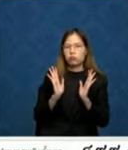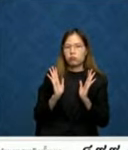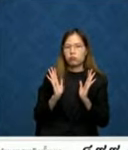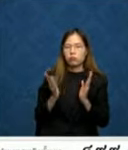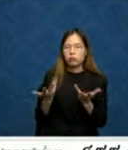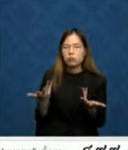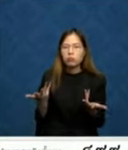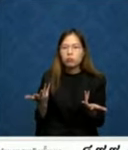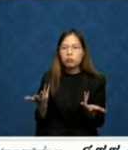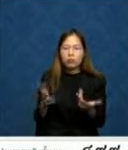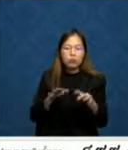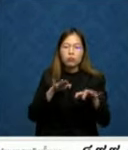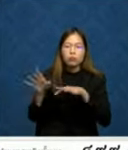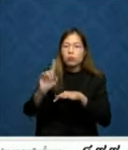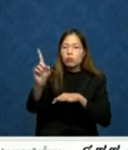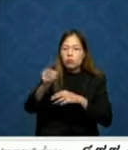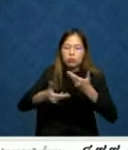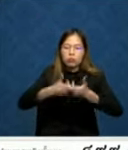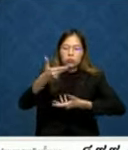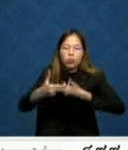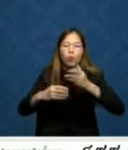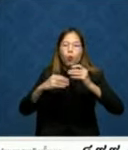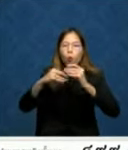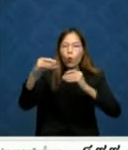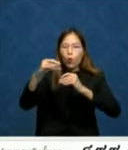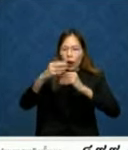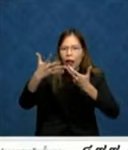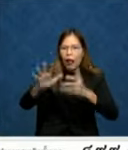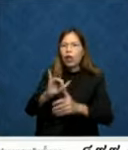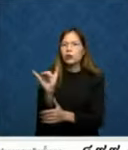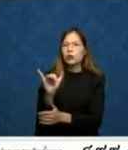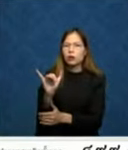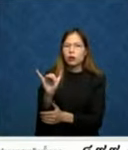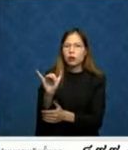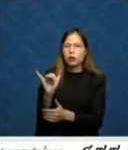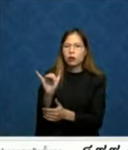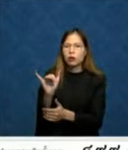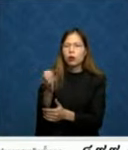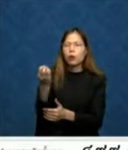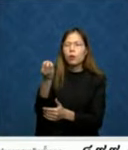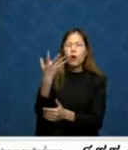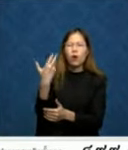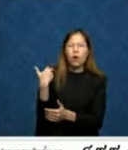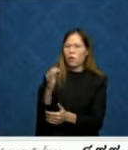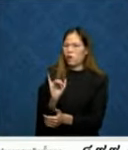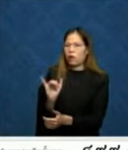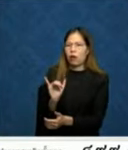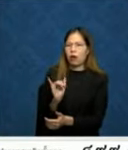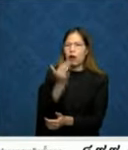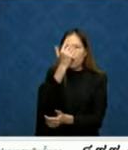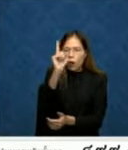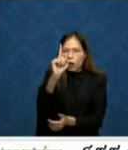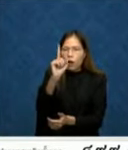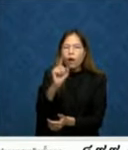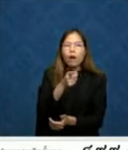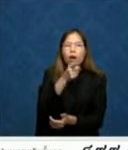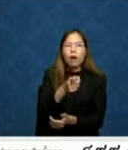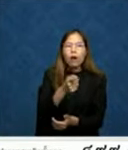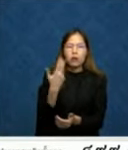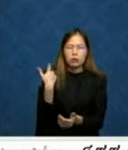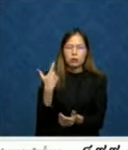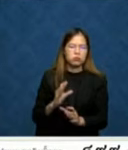ความพร้อมมอนิเตอร์พฤติกรรมการค้าระหว่างโครงการหรือยังคำตอบคือยังแน่นอนครับท่านประธานเ